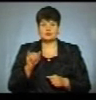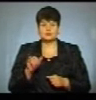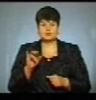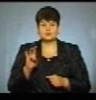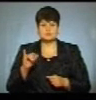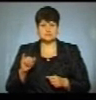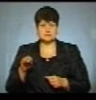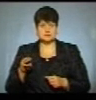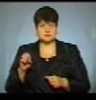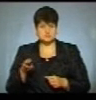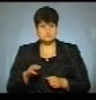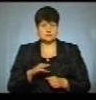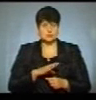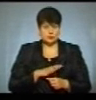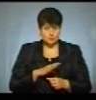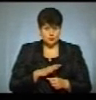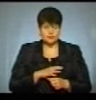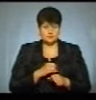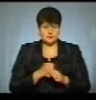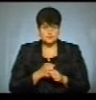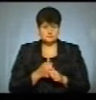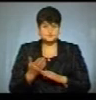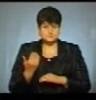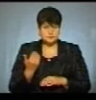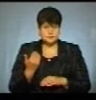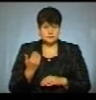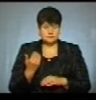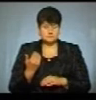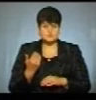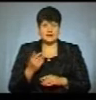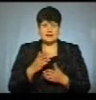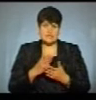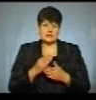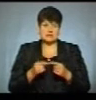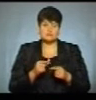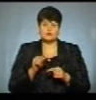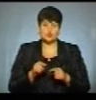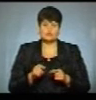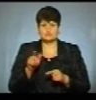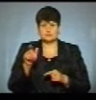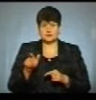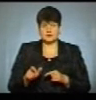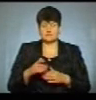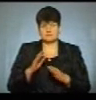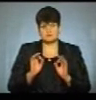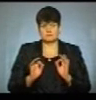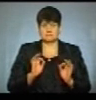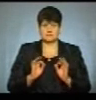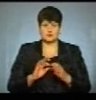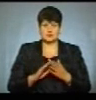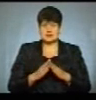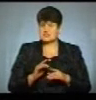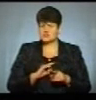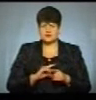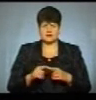був, що забезпечило йому проведення вакцинації. І, скажімо, є наслідком того, що пацієнт в задовільному стані